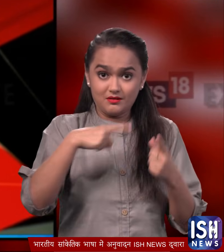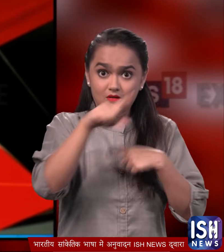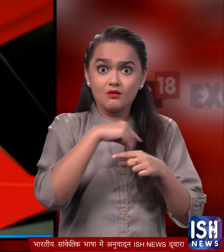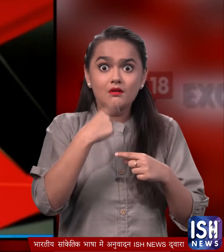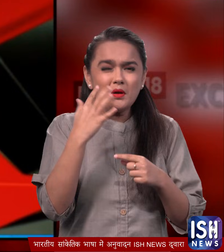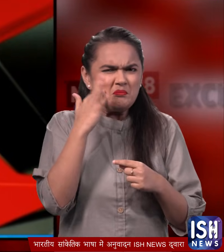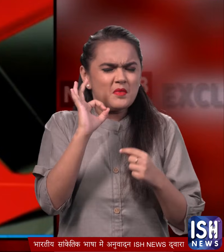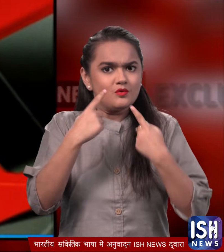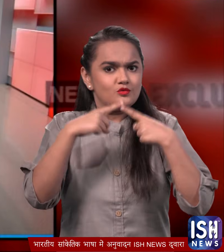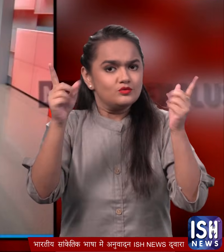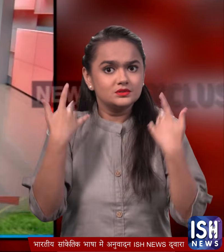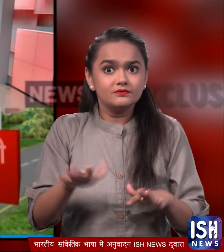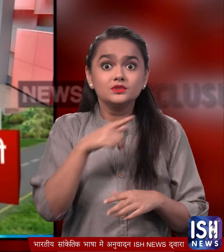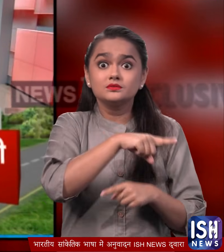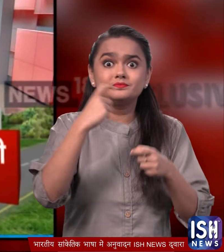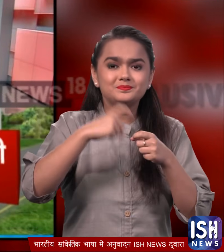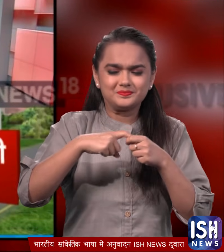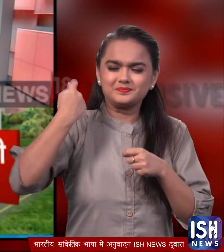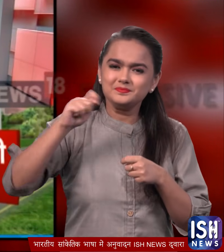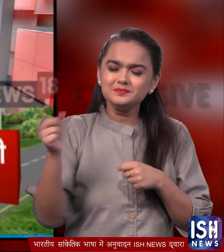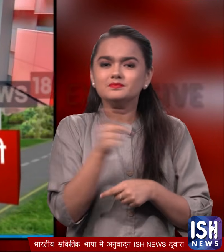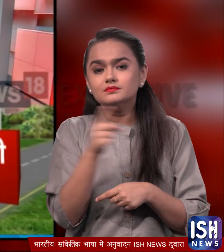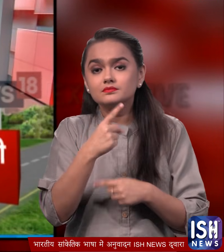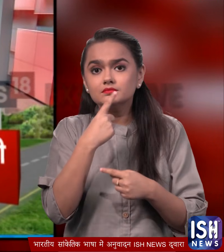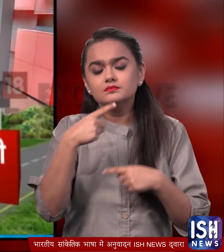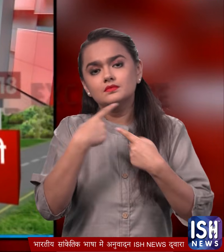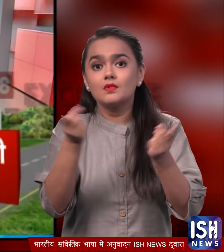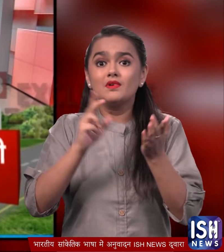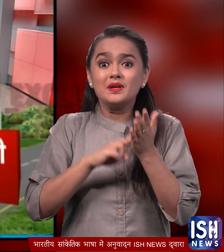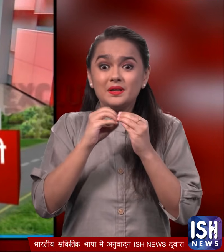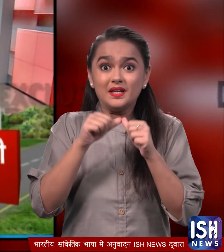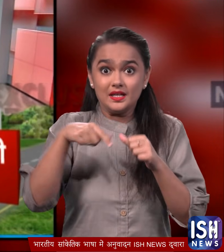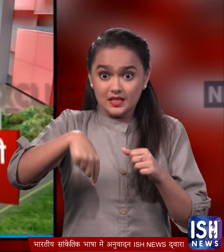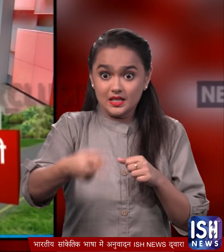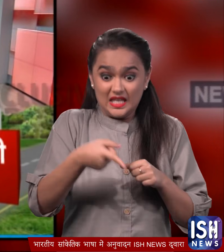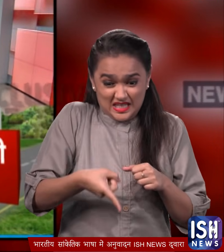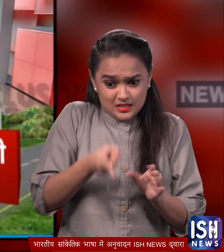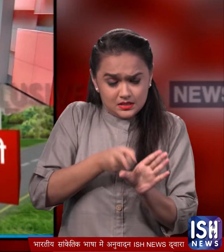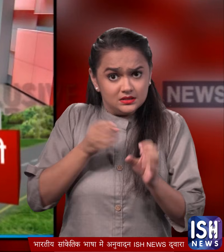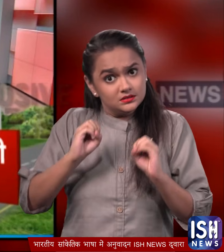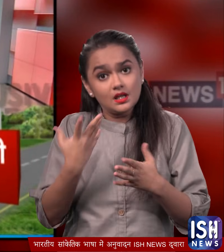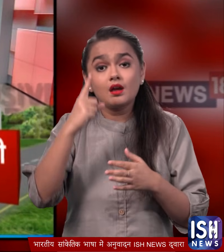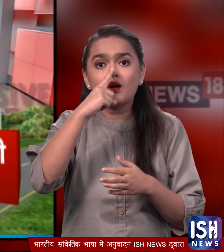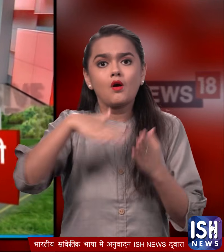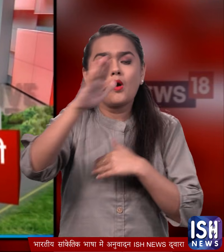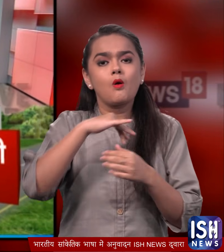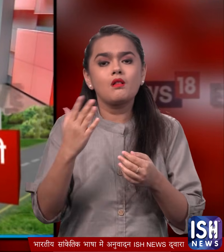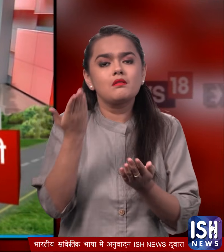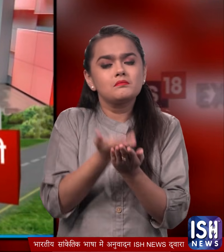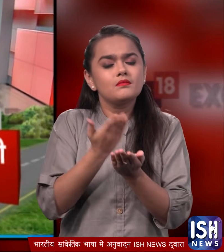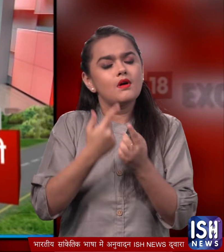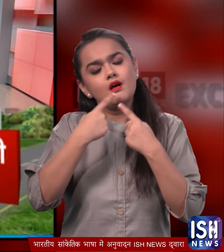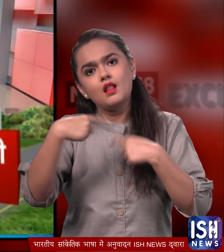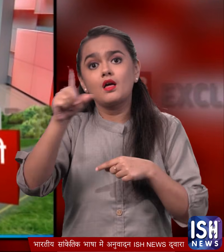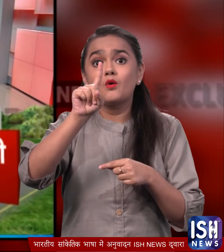के एहतशाम खान की रिपोर्ट है कि सुनवाई के दौरान सुप्रीम कोर्ट ने साफ किया कि एनडीए में इसी साल से महिलाओं को दाखिला मिलेगा। इसके लिए परीक्षा